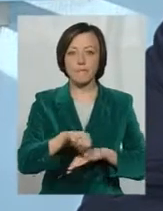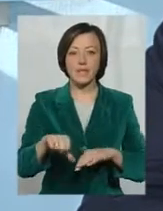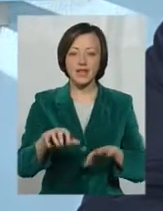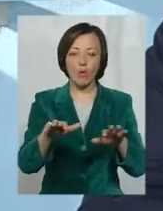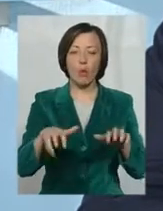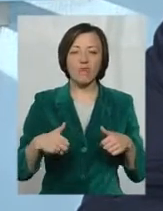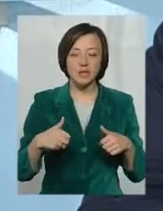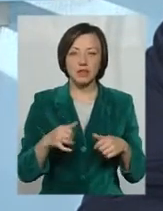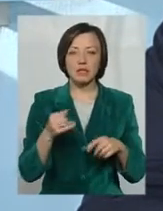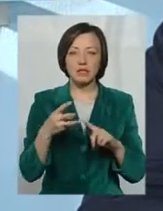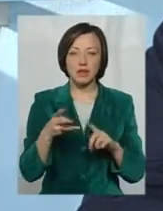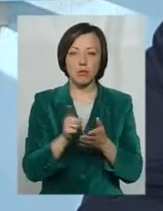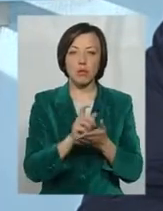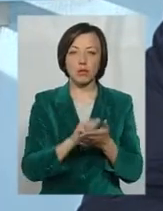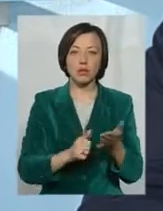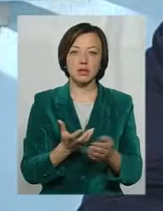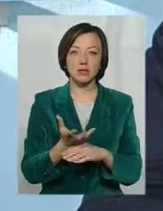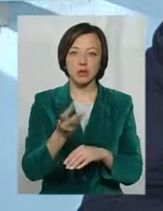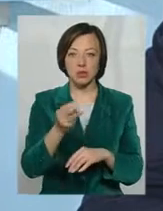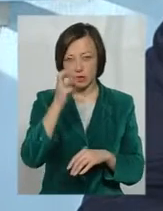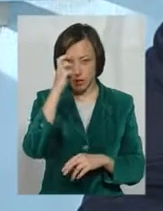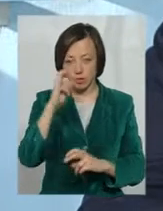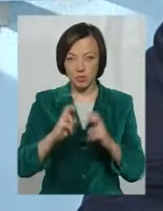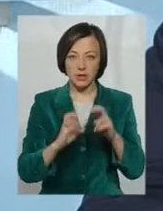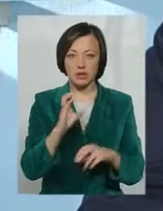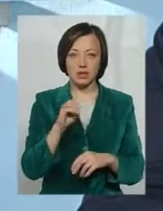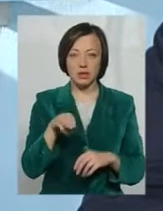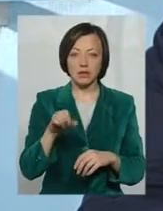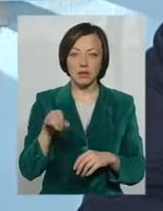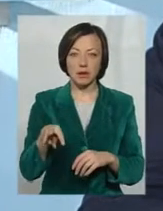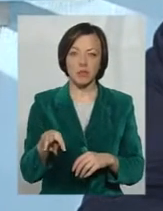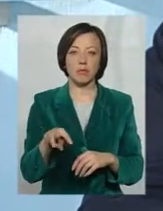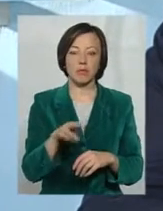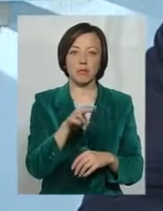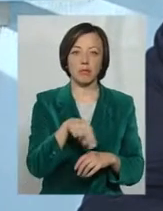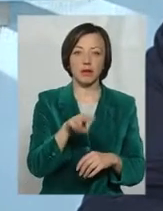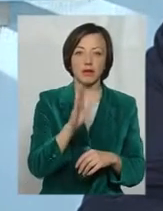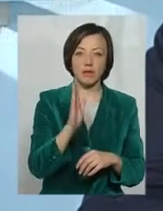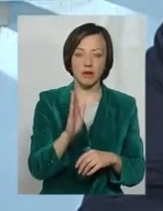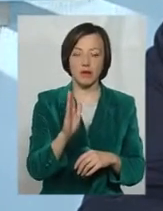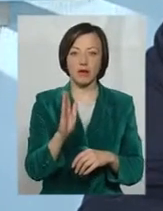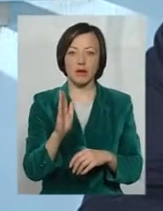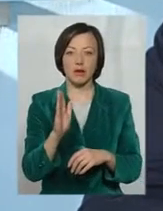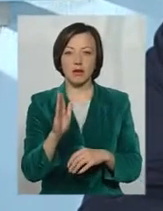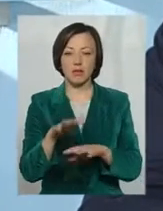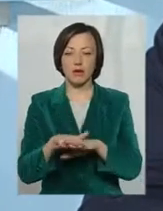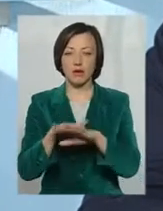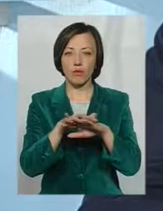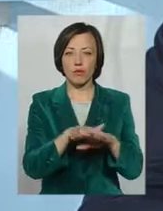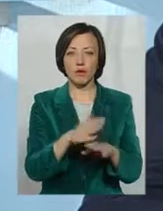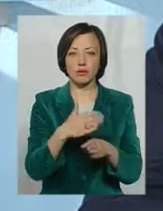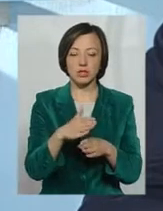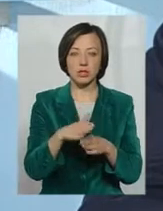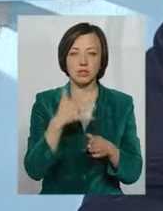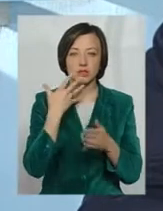– це податки, які сплачує державне підприємство СЕТАМ у вигляді податку на додану вартість, у вигляді перерахування частини